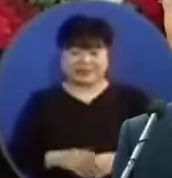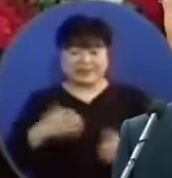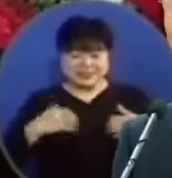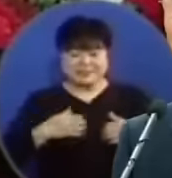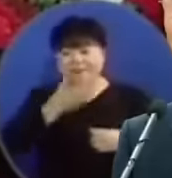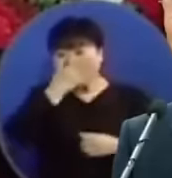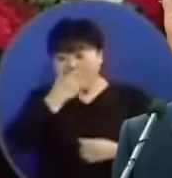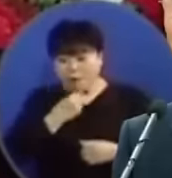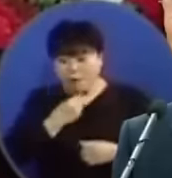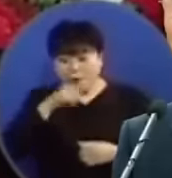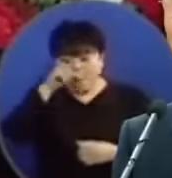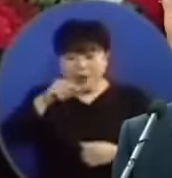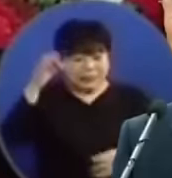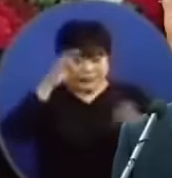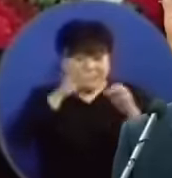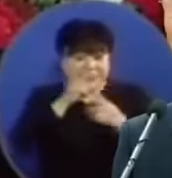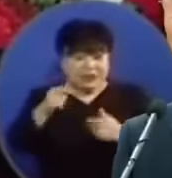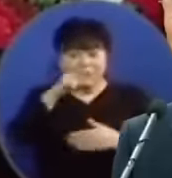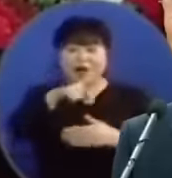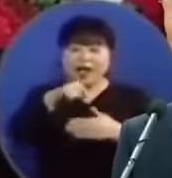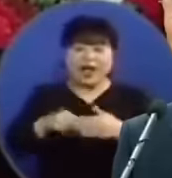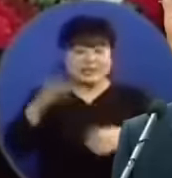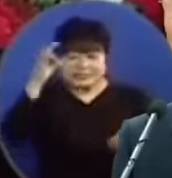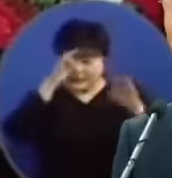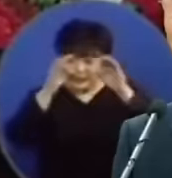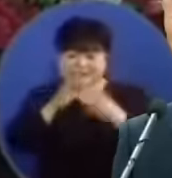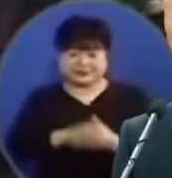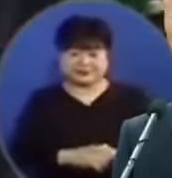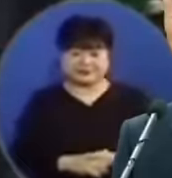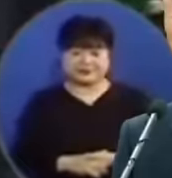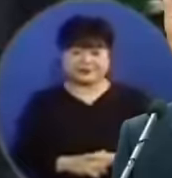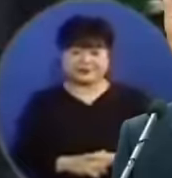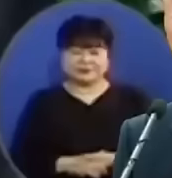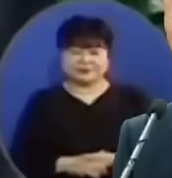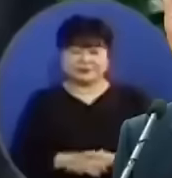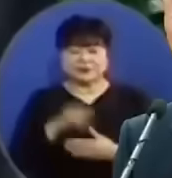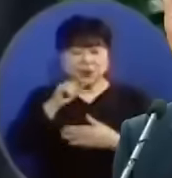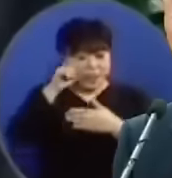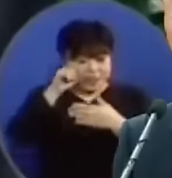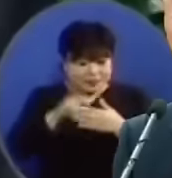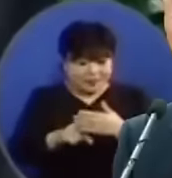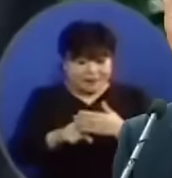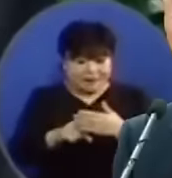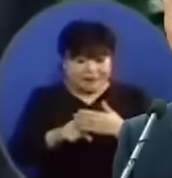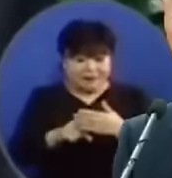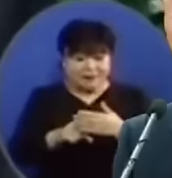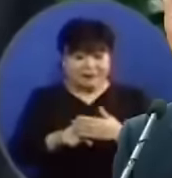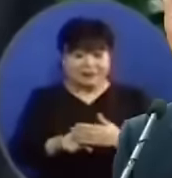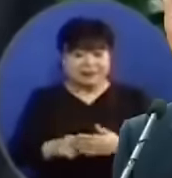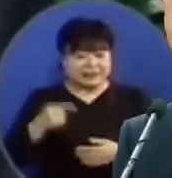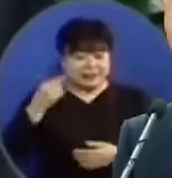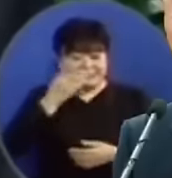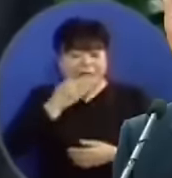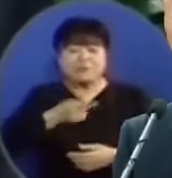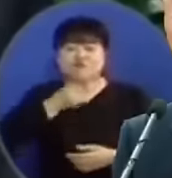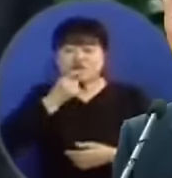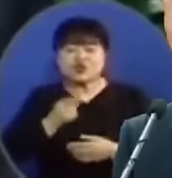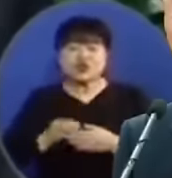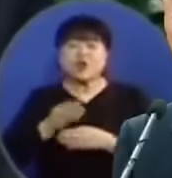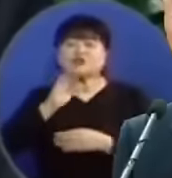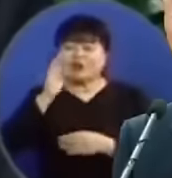기쁨과 행복은 바깥에서 찾지 않고 안에서 찾는 것입니다. 속에서 단물이 솟아 넘치는